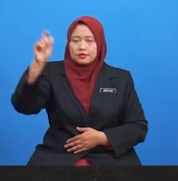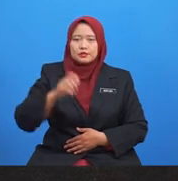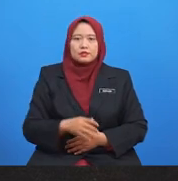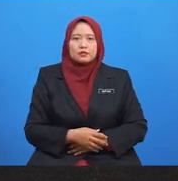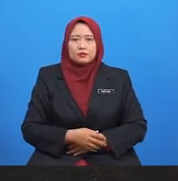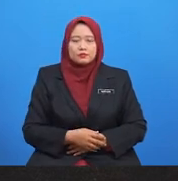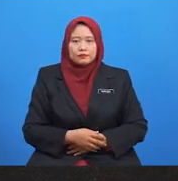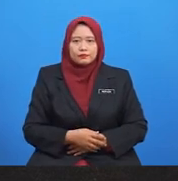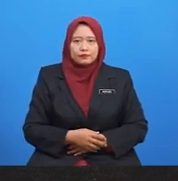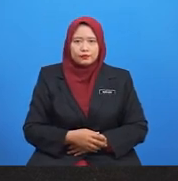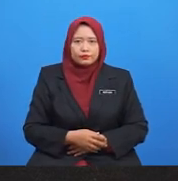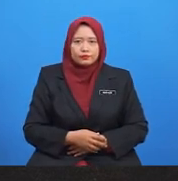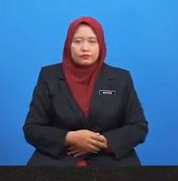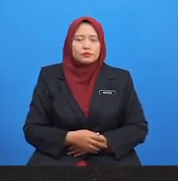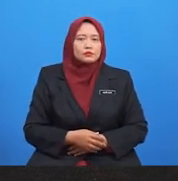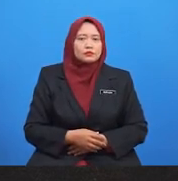garisan Y sama dengan X.